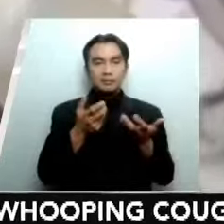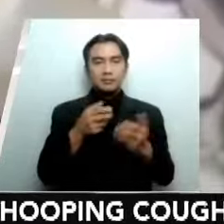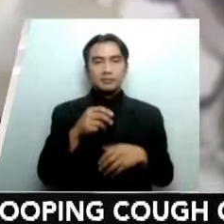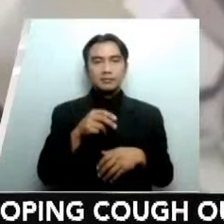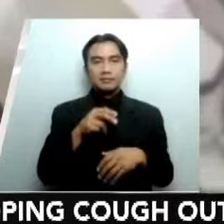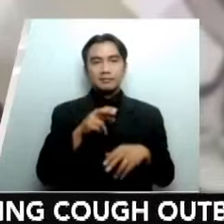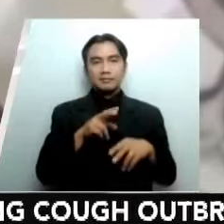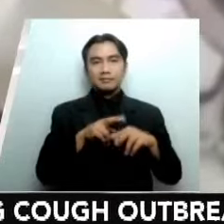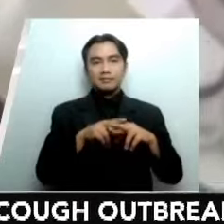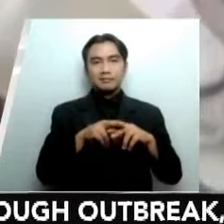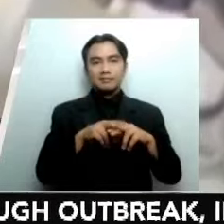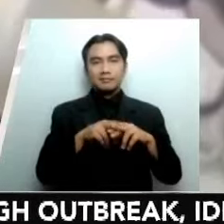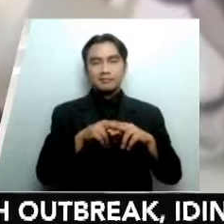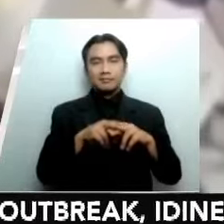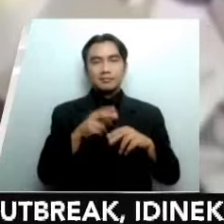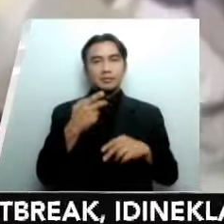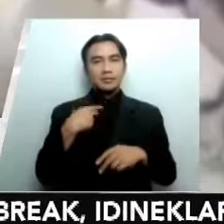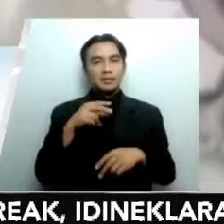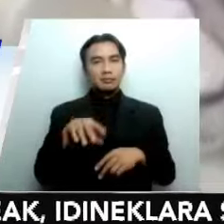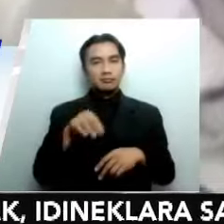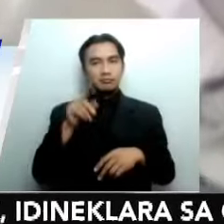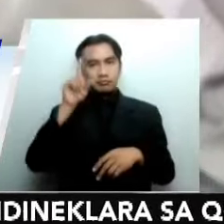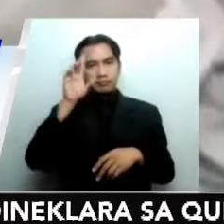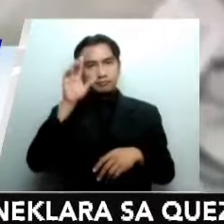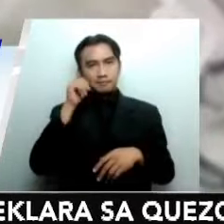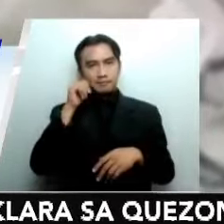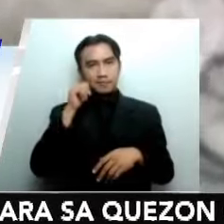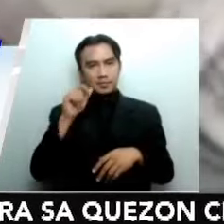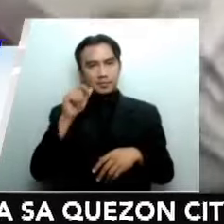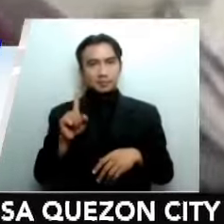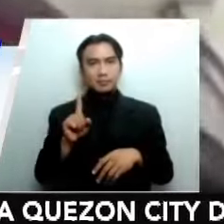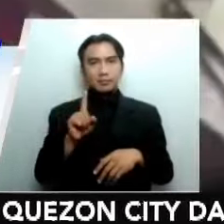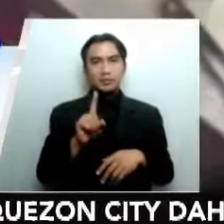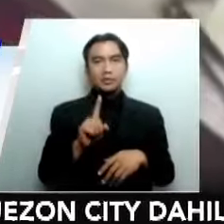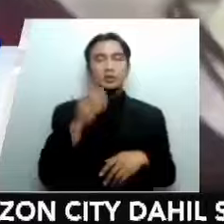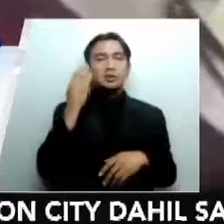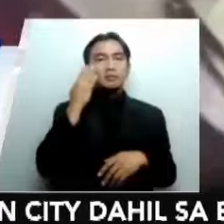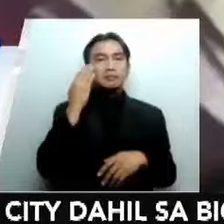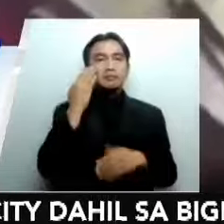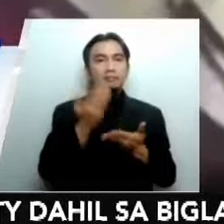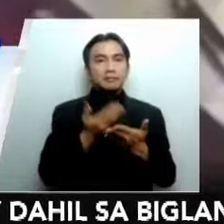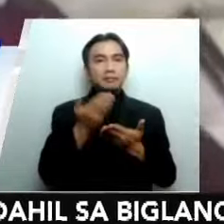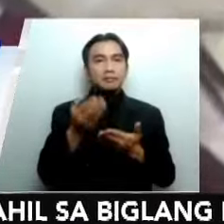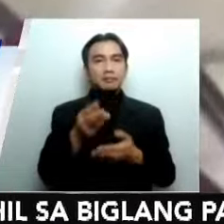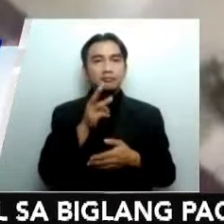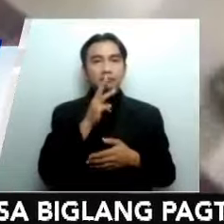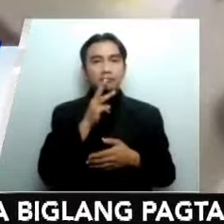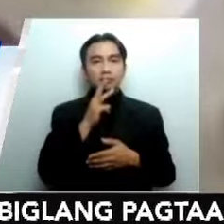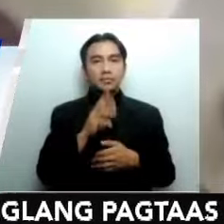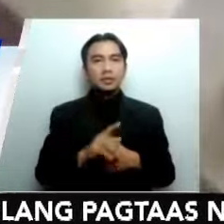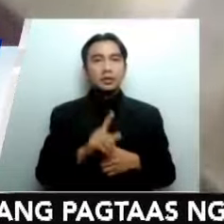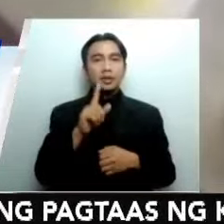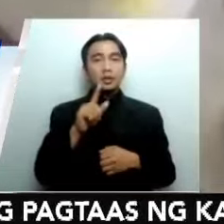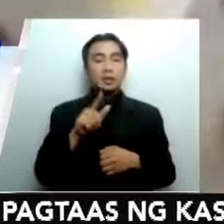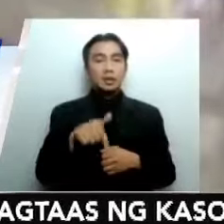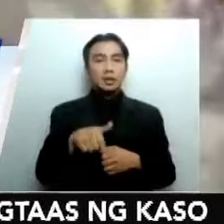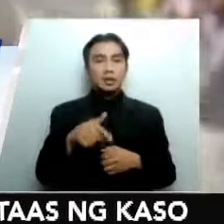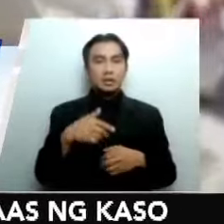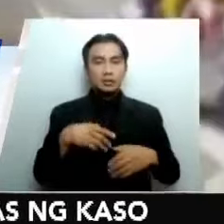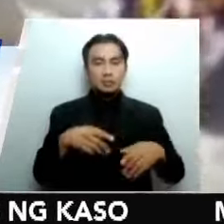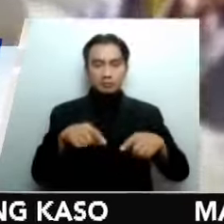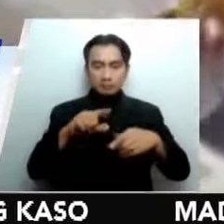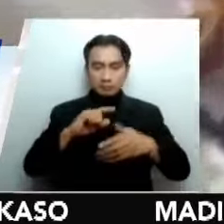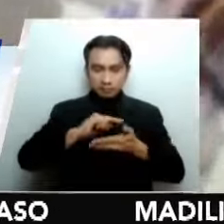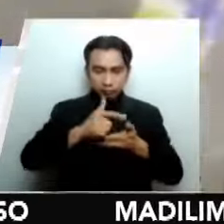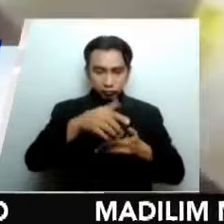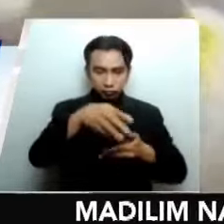nakatayo sa harap ng lugawan ang babae at nagpanggap na bumili ng tubig. Maya-maya, inilagay niya sa kanyang bagang laptop at agad